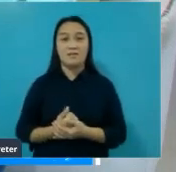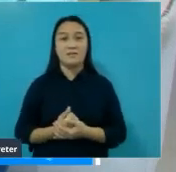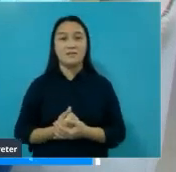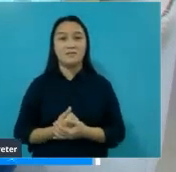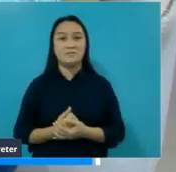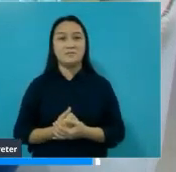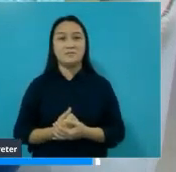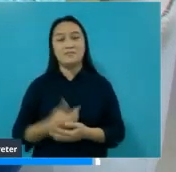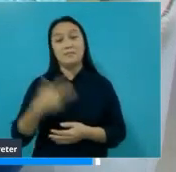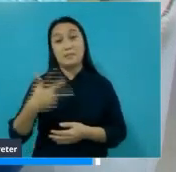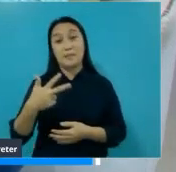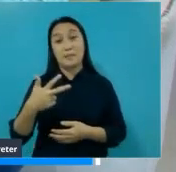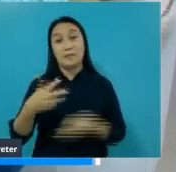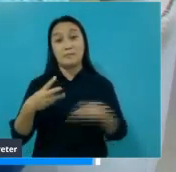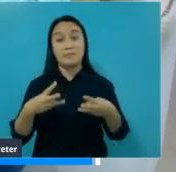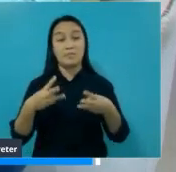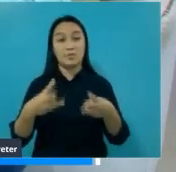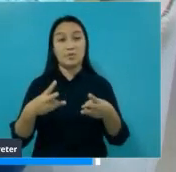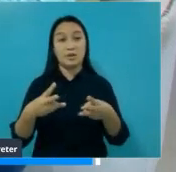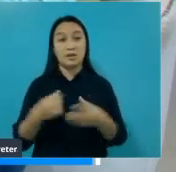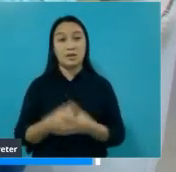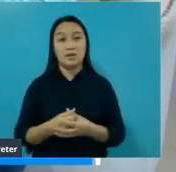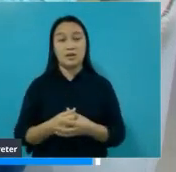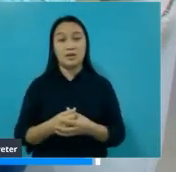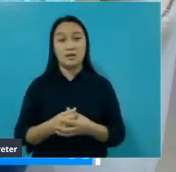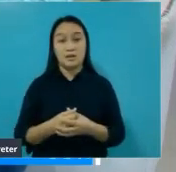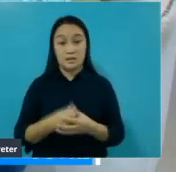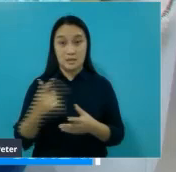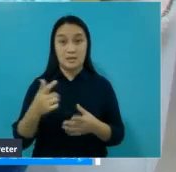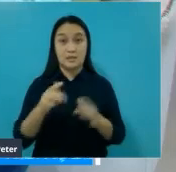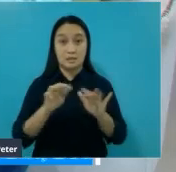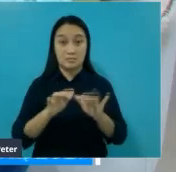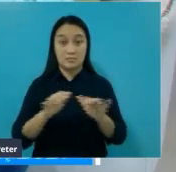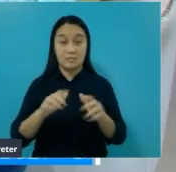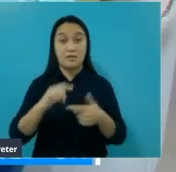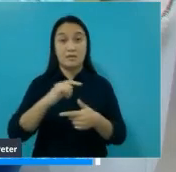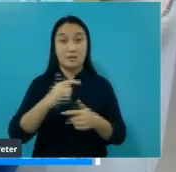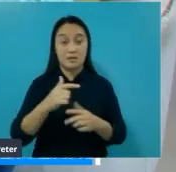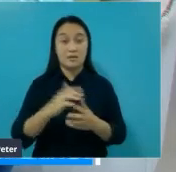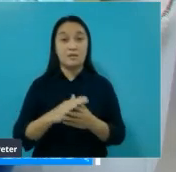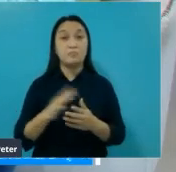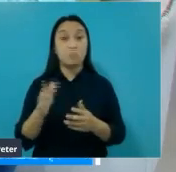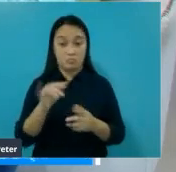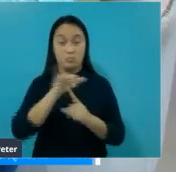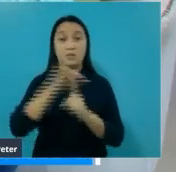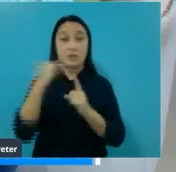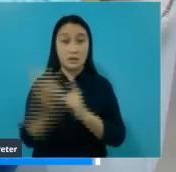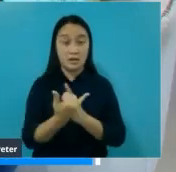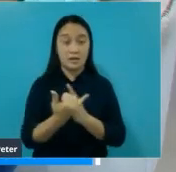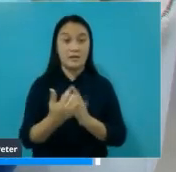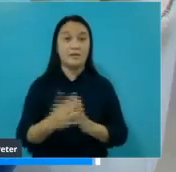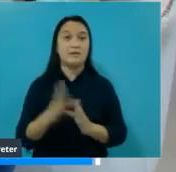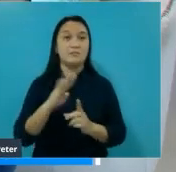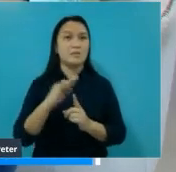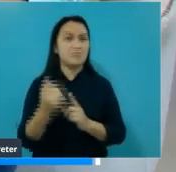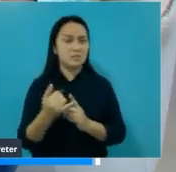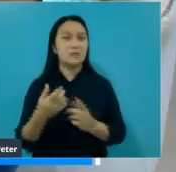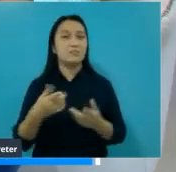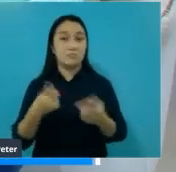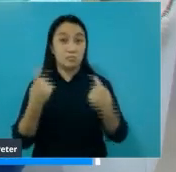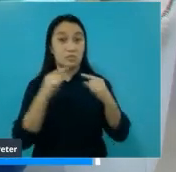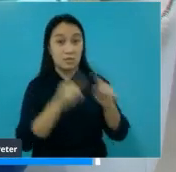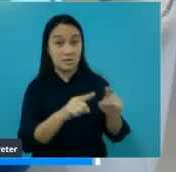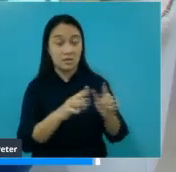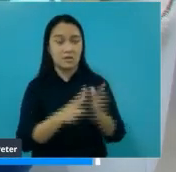ba? Online, pwede kayo punta online. Yes. Pwede kayo punta sa barangay health center o doon sa mga pinuno ng barangay. Tama. Para alamin kung ano nga ba yung mga iba't